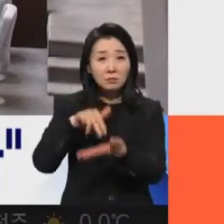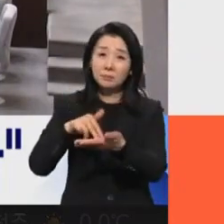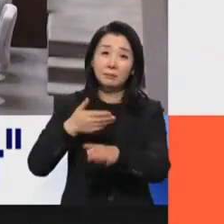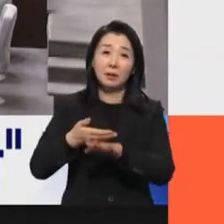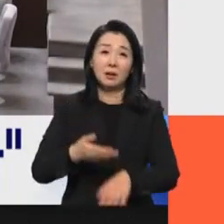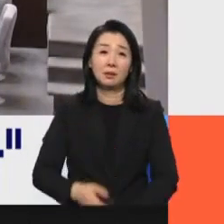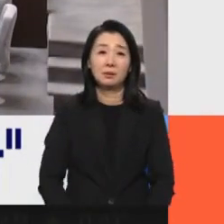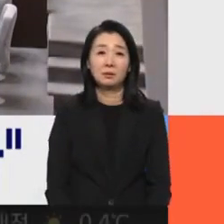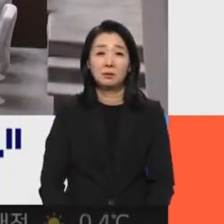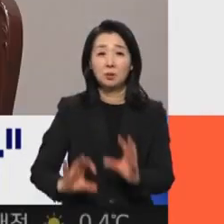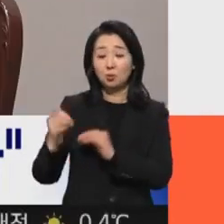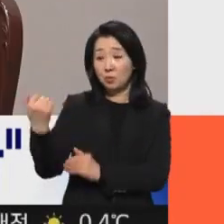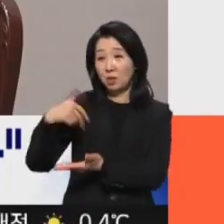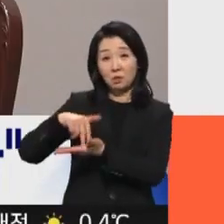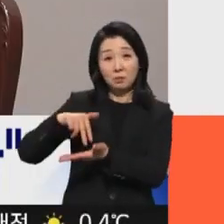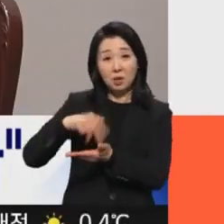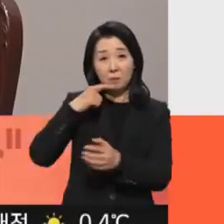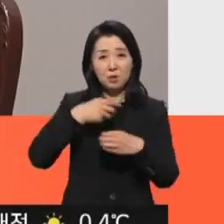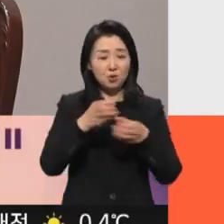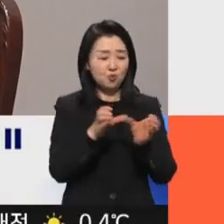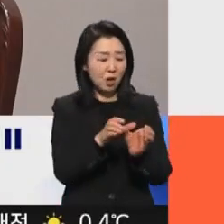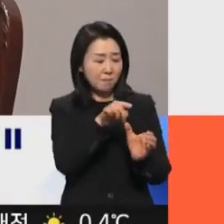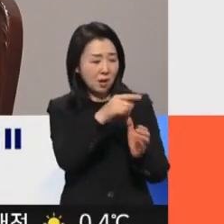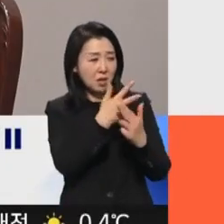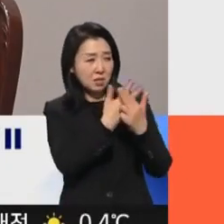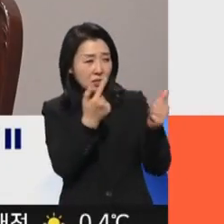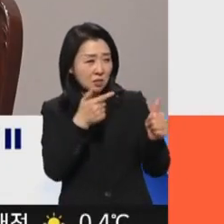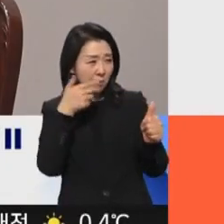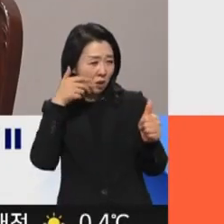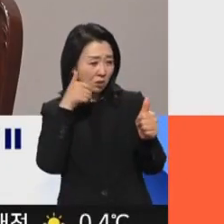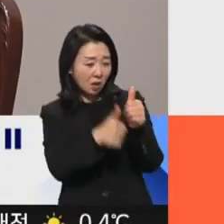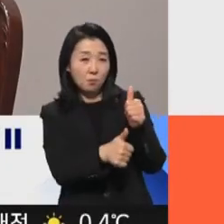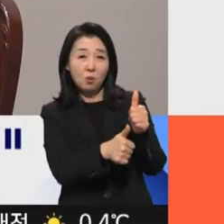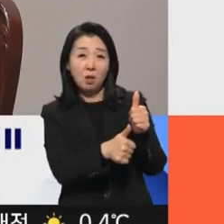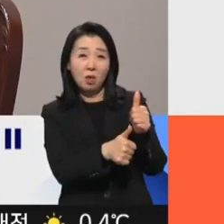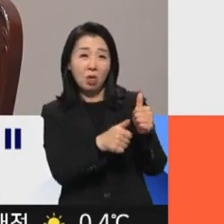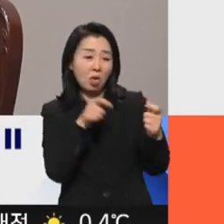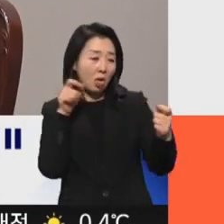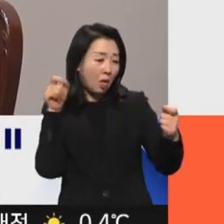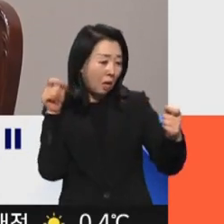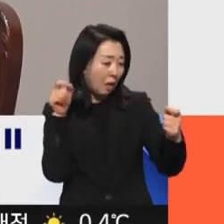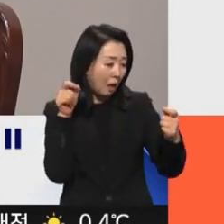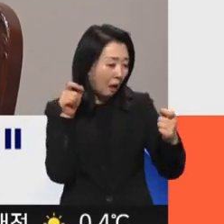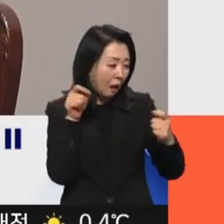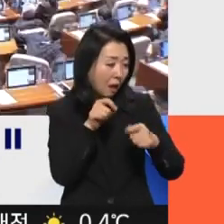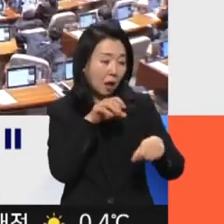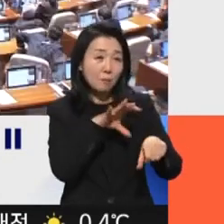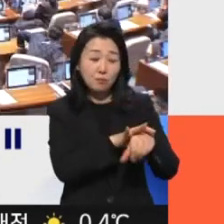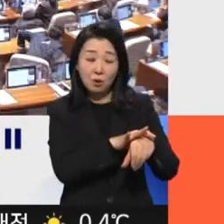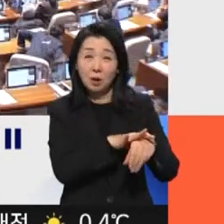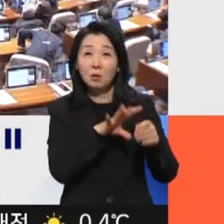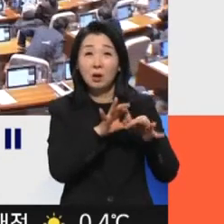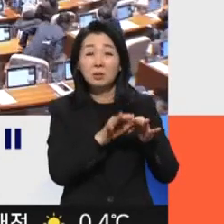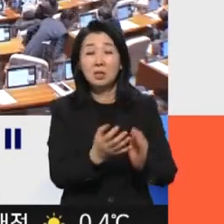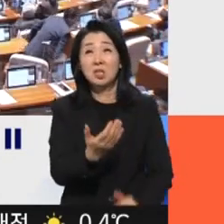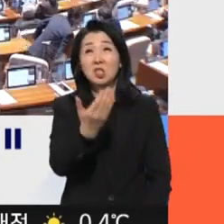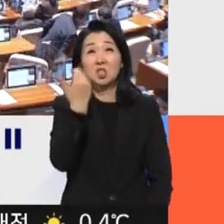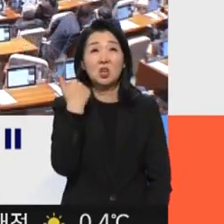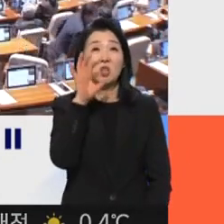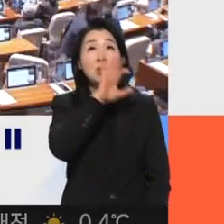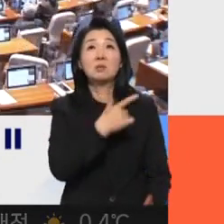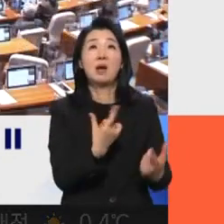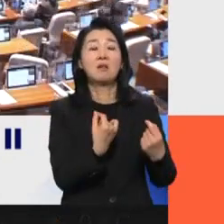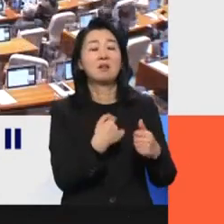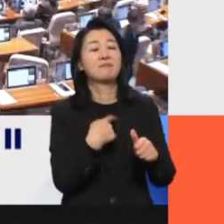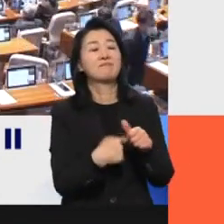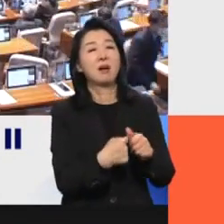입장을 냈습니다. 또 국민의힘은 민주당을 향해서 이재명 대표에게 다가올지 모를 그날을 위해 부결 예행 연습이라도 한